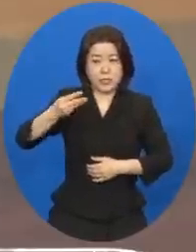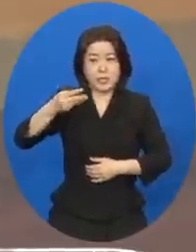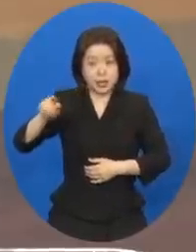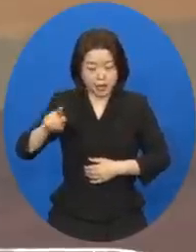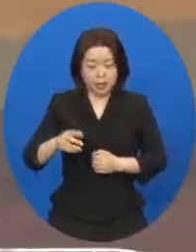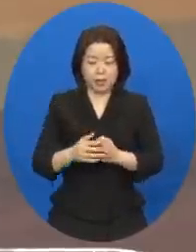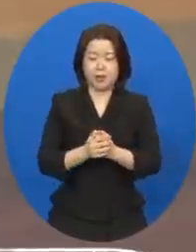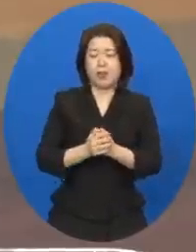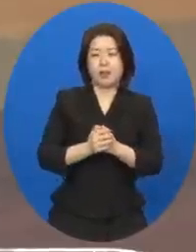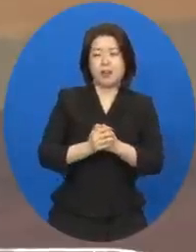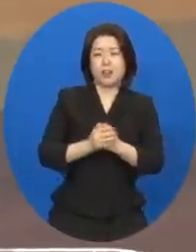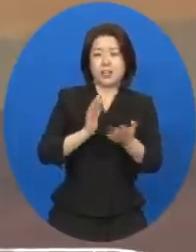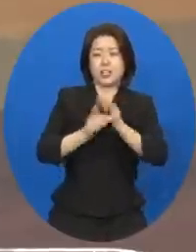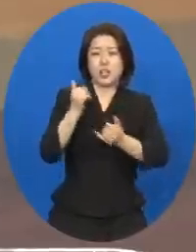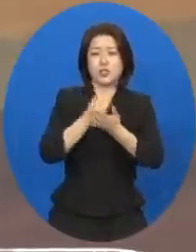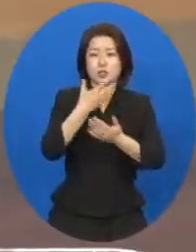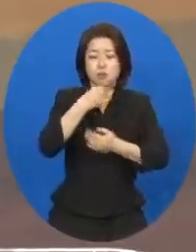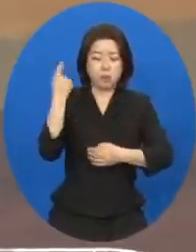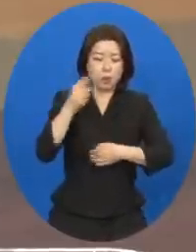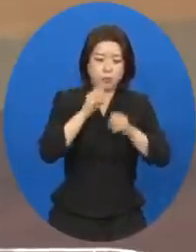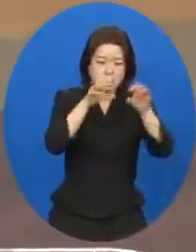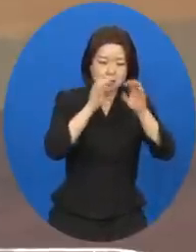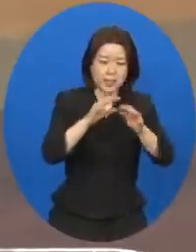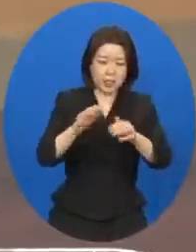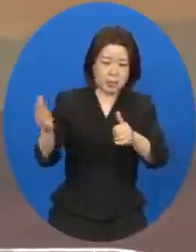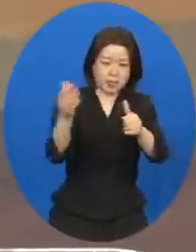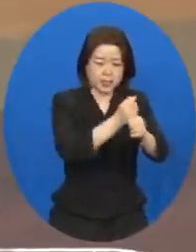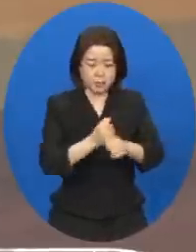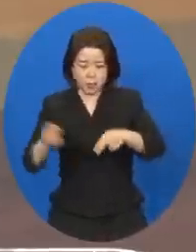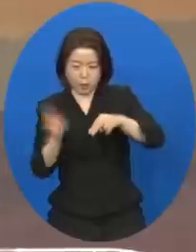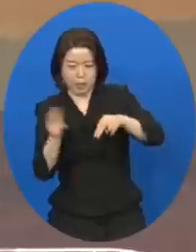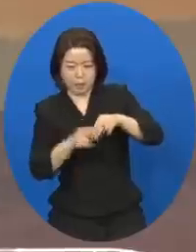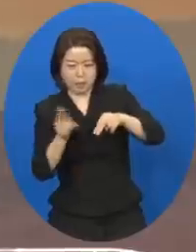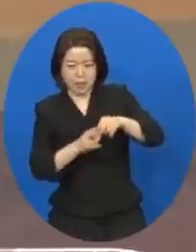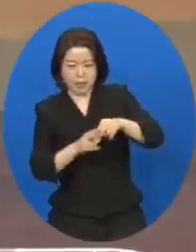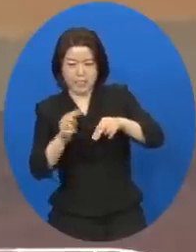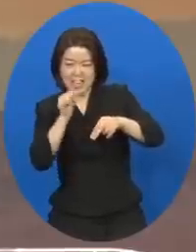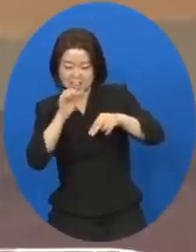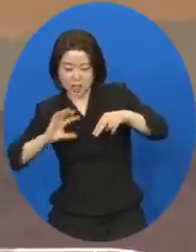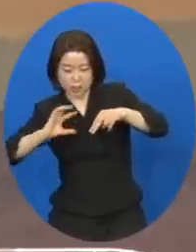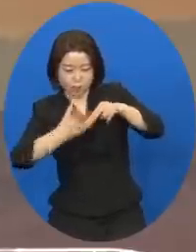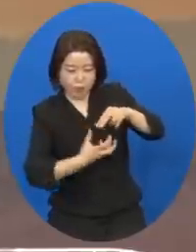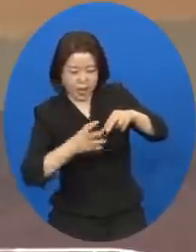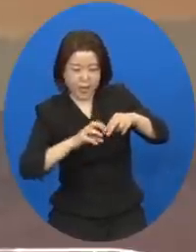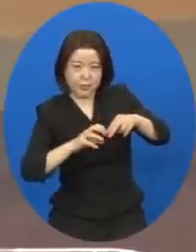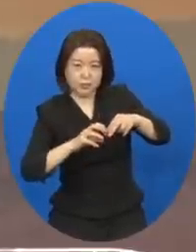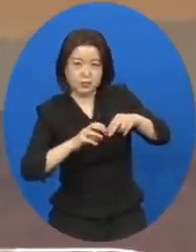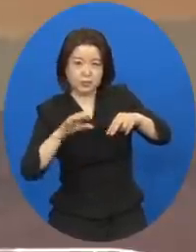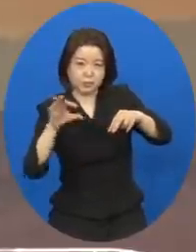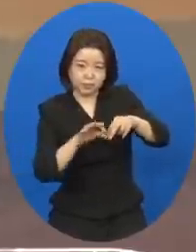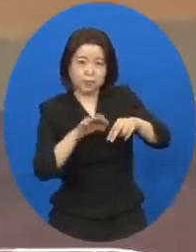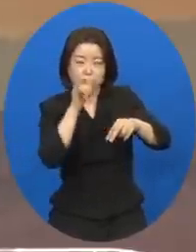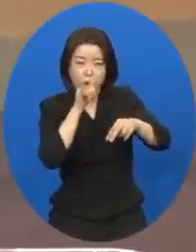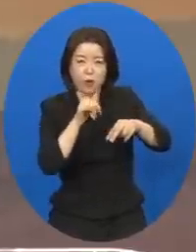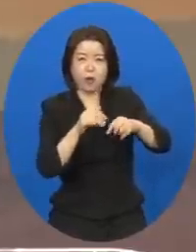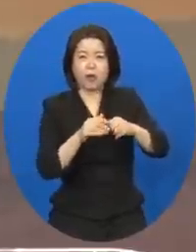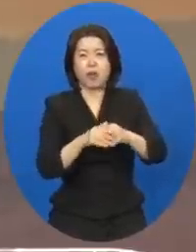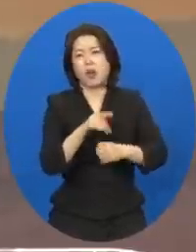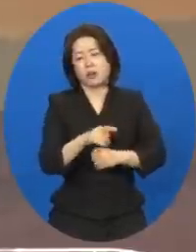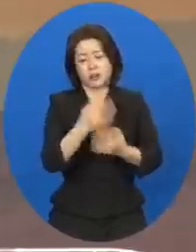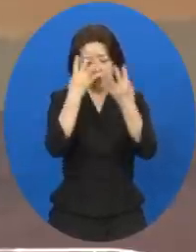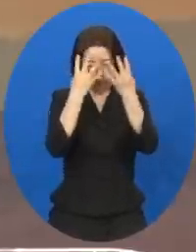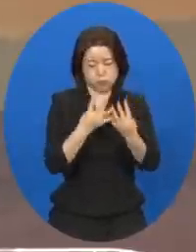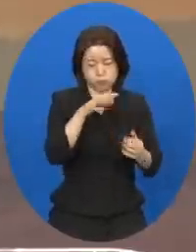매맞고 지하 감옥에 갇히고 발에는 착고가 차이고 그리고 밤 한밤중